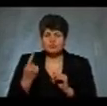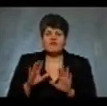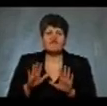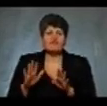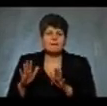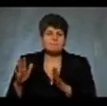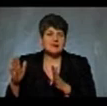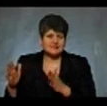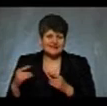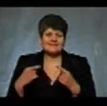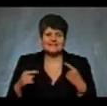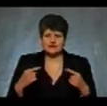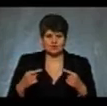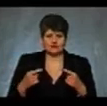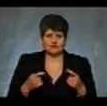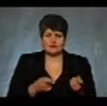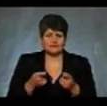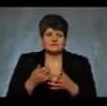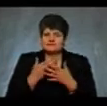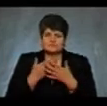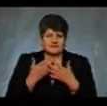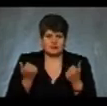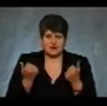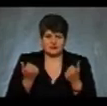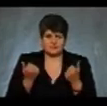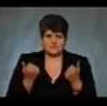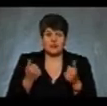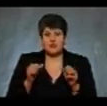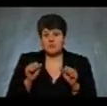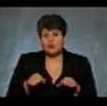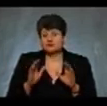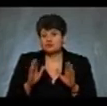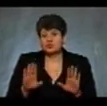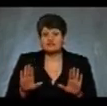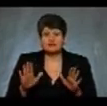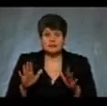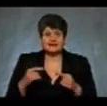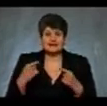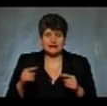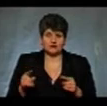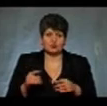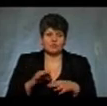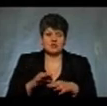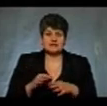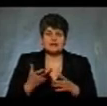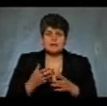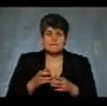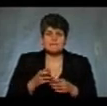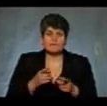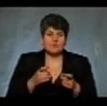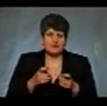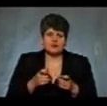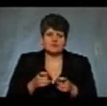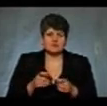випадків іншого походження немає. Можуть бути випадки іншого походження, це боєприпаси і зброя